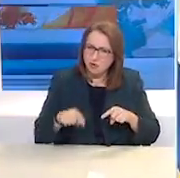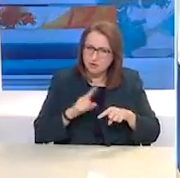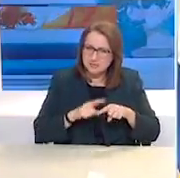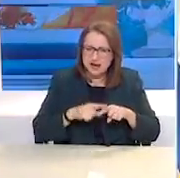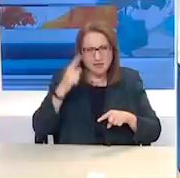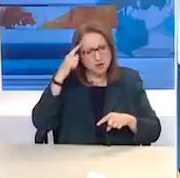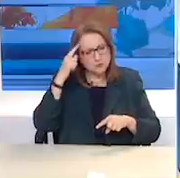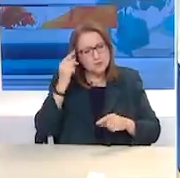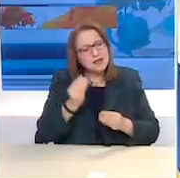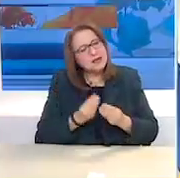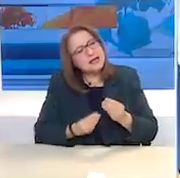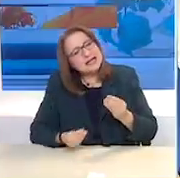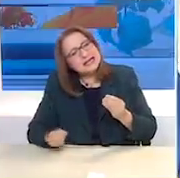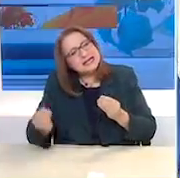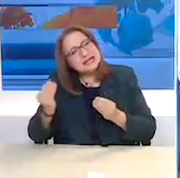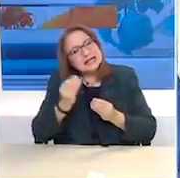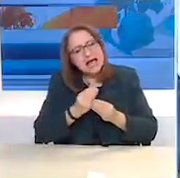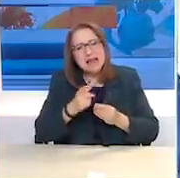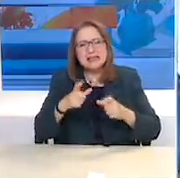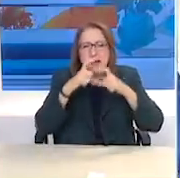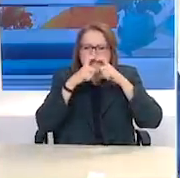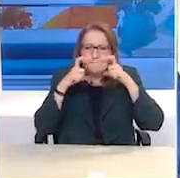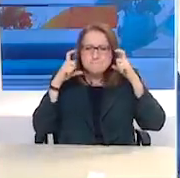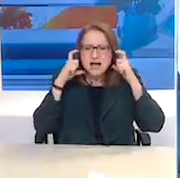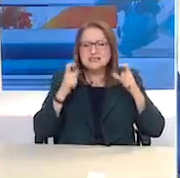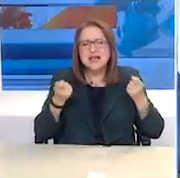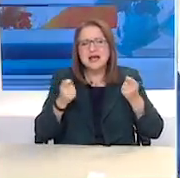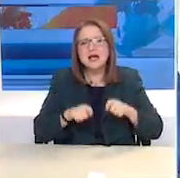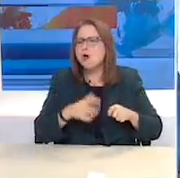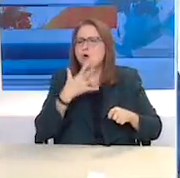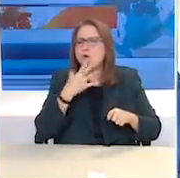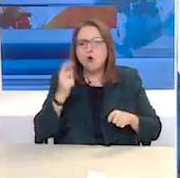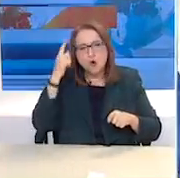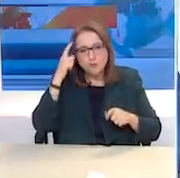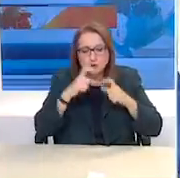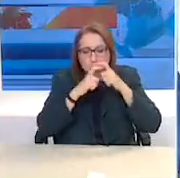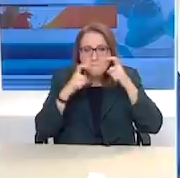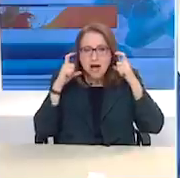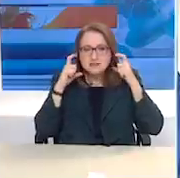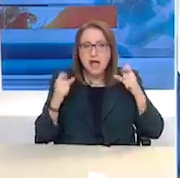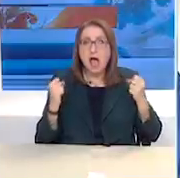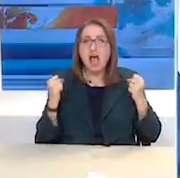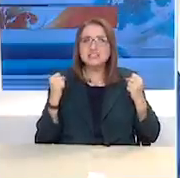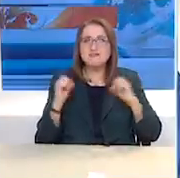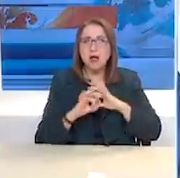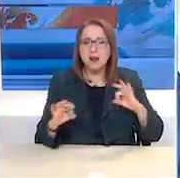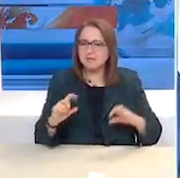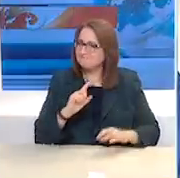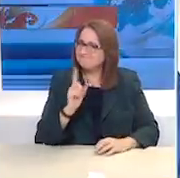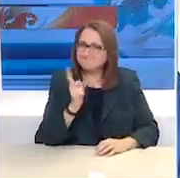να αποφύγουμε την ψευδέστηση της ασφάλειας που δίνει η μάσκα, αλλά σίγουρα όλο και περισσότερο αυξάνει